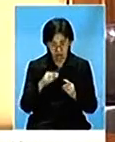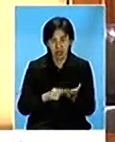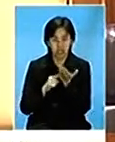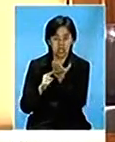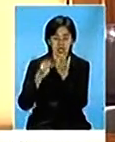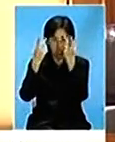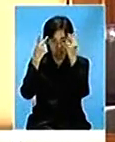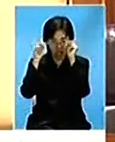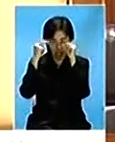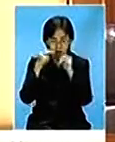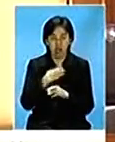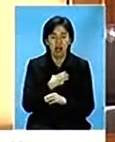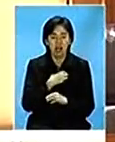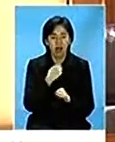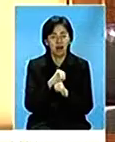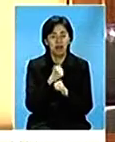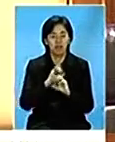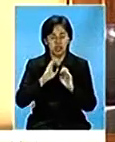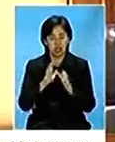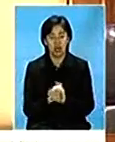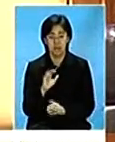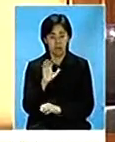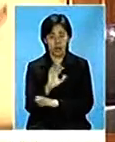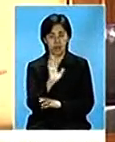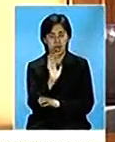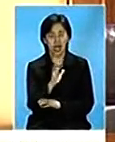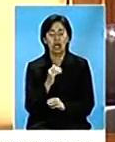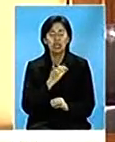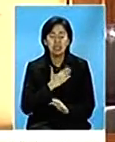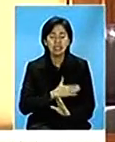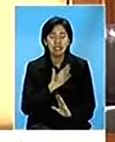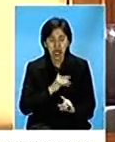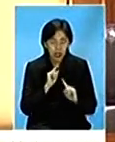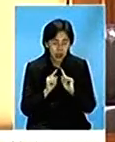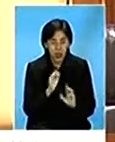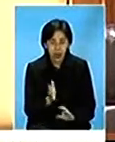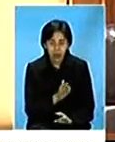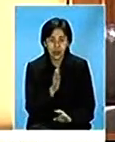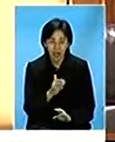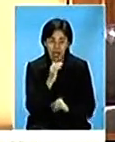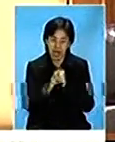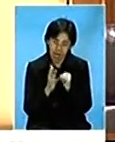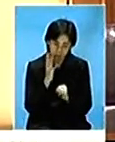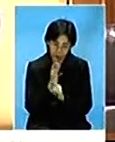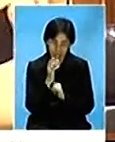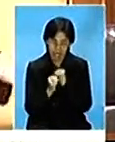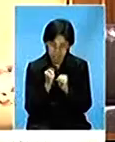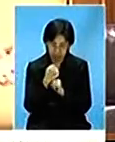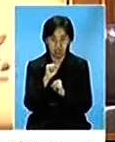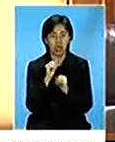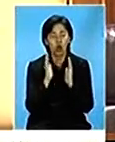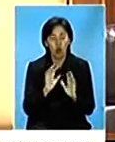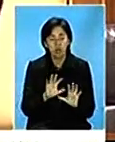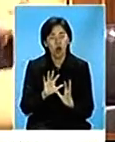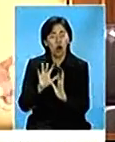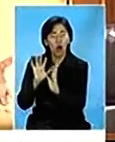งว่า voluntary basis นะหมายความว่าอย่าไปบังคับเขานะค่อยให้เป็นค่อยไปผมก็หวังว่าภายใน5ปี10ปีนะครับก็จะมีผู้คนออกมานะ